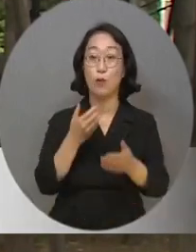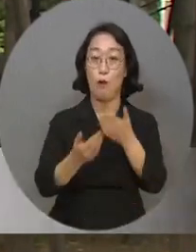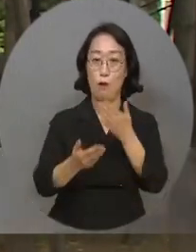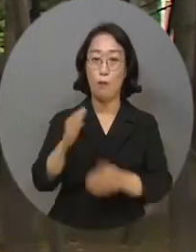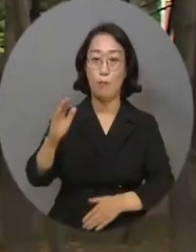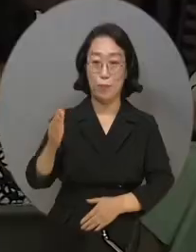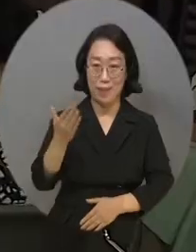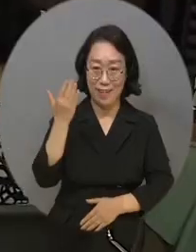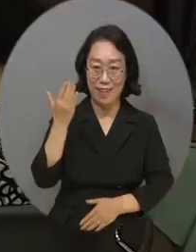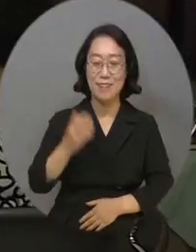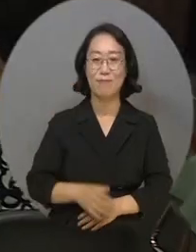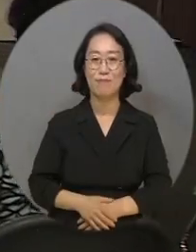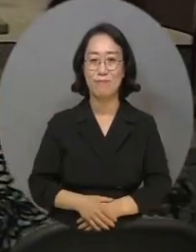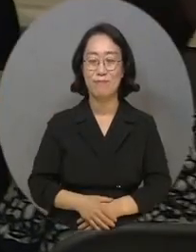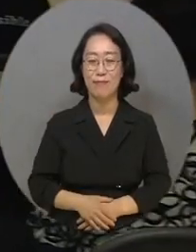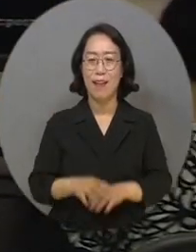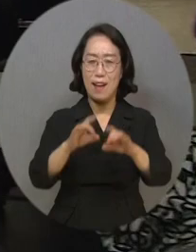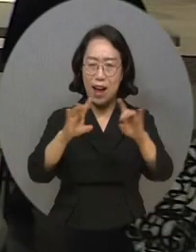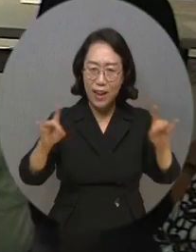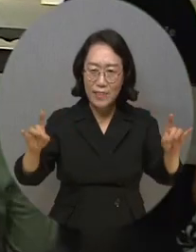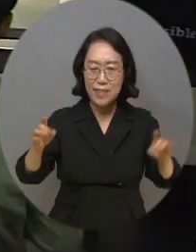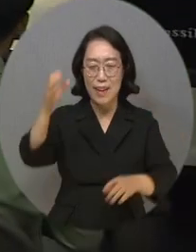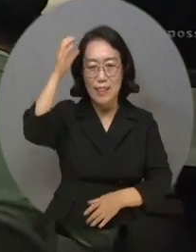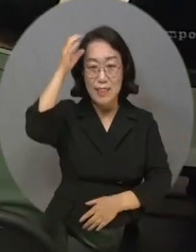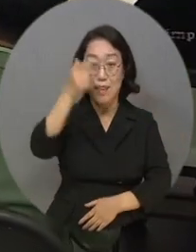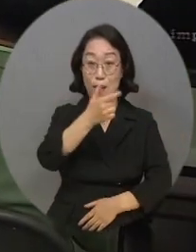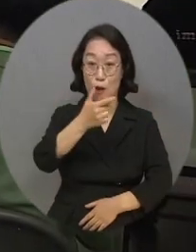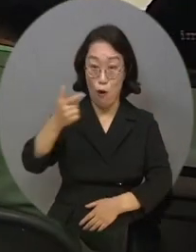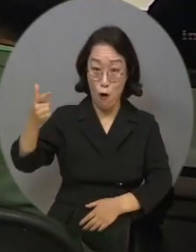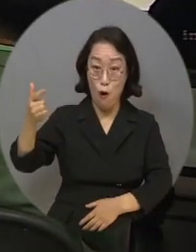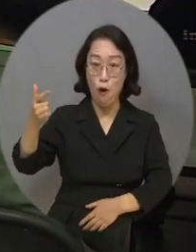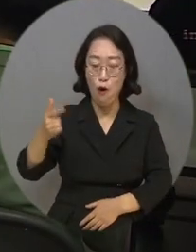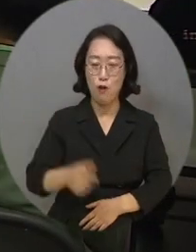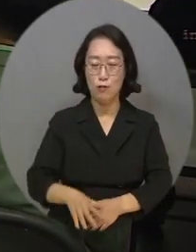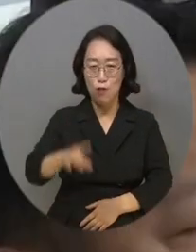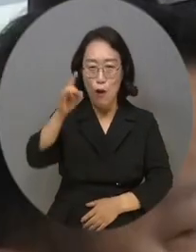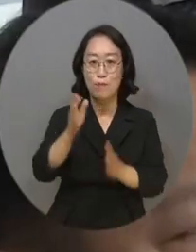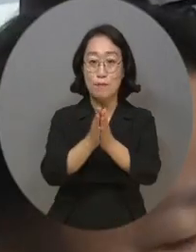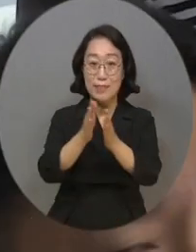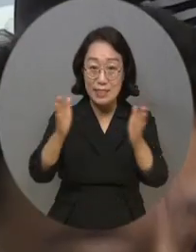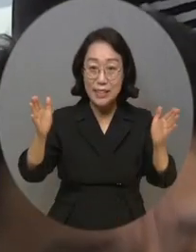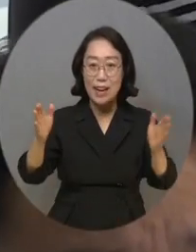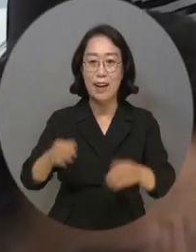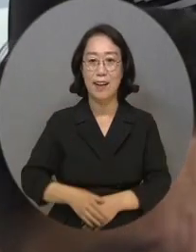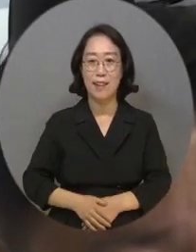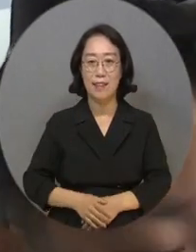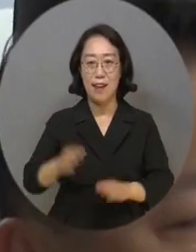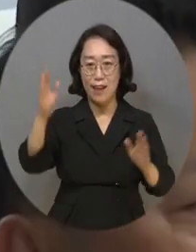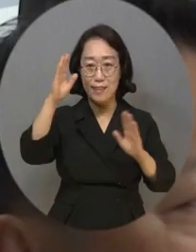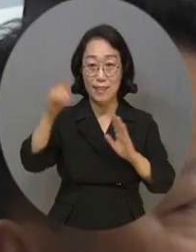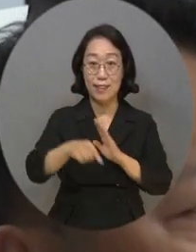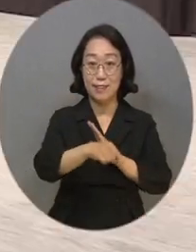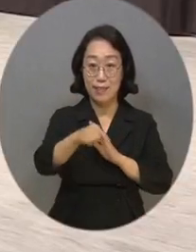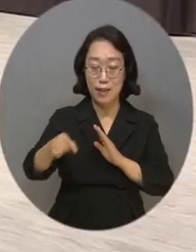경험이 될 것 같아서 각자 부푼 기대와 설렘을 가지고 첫발이 디딘 교육생들이